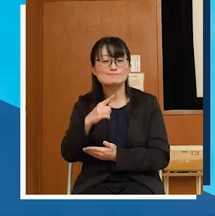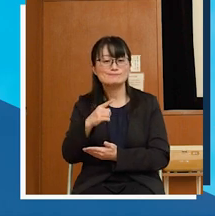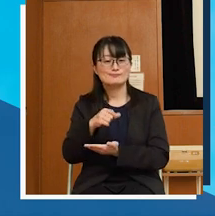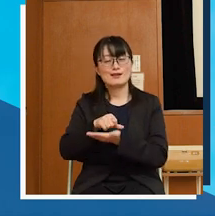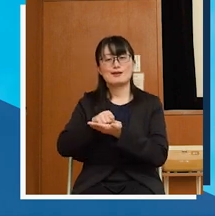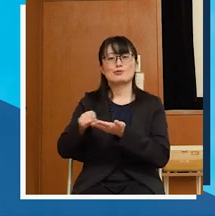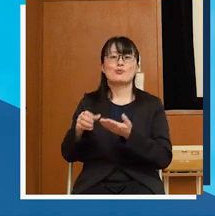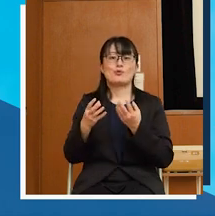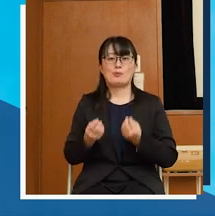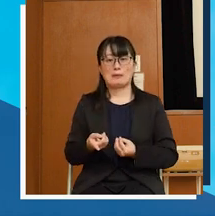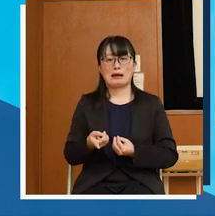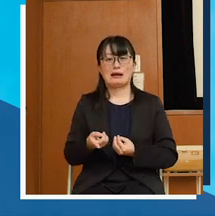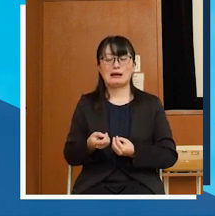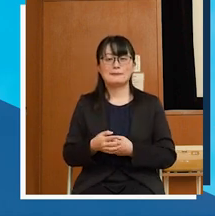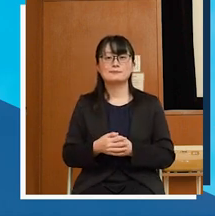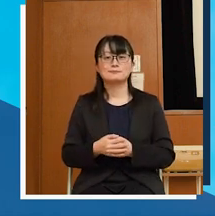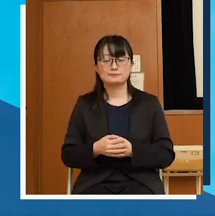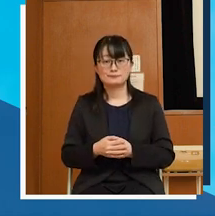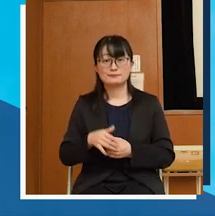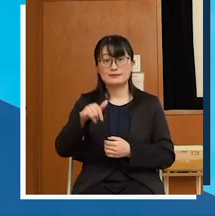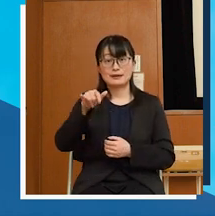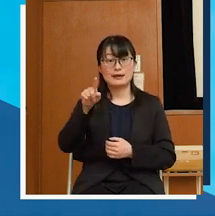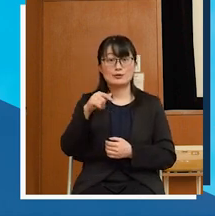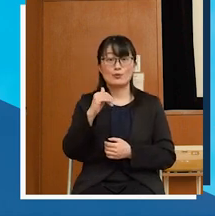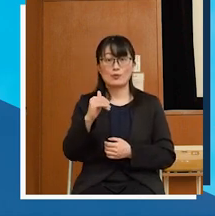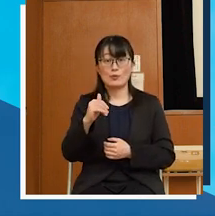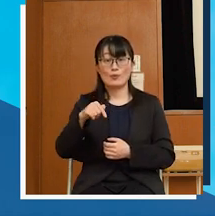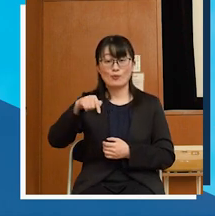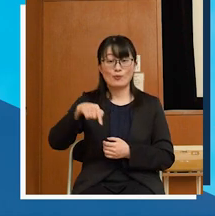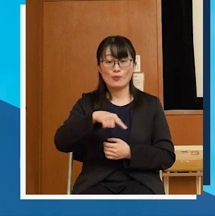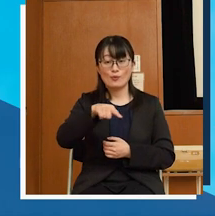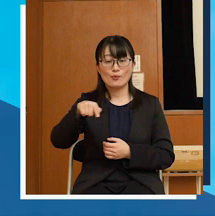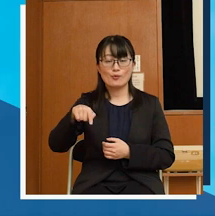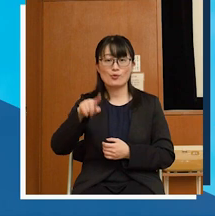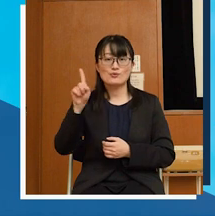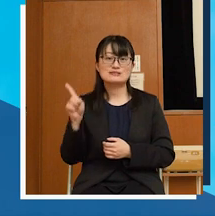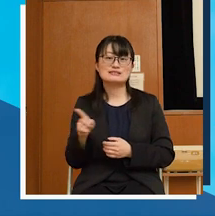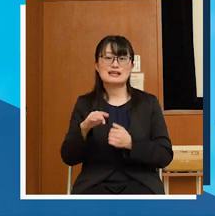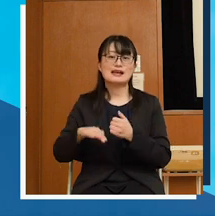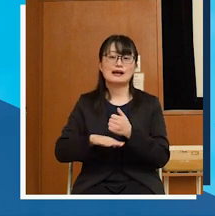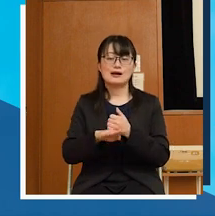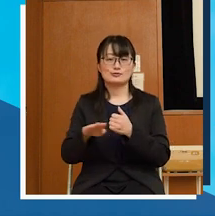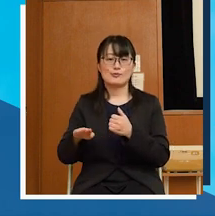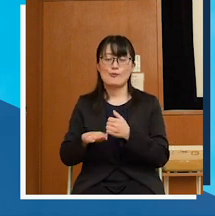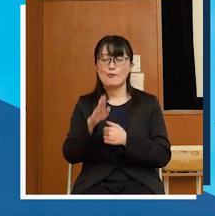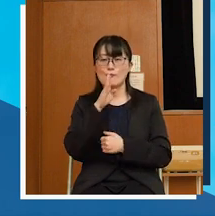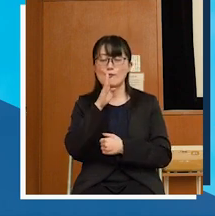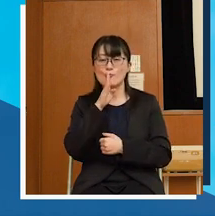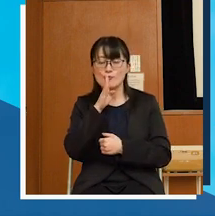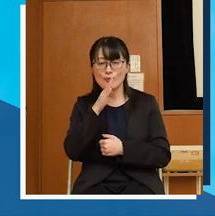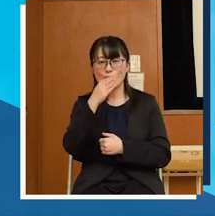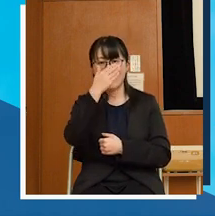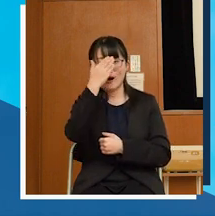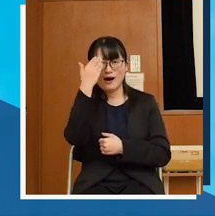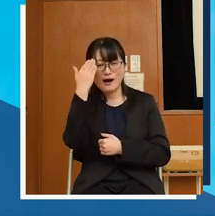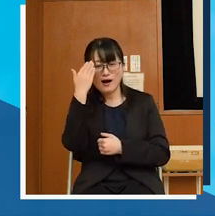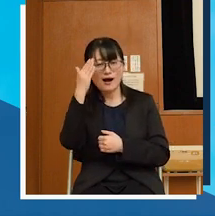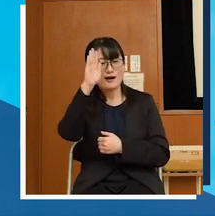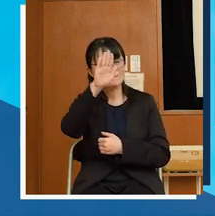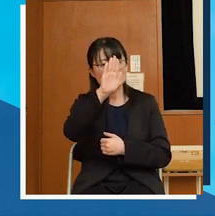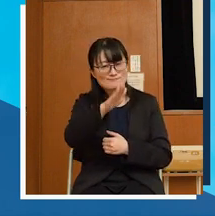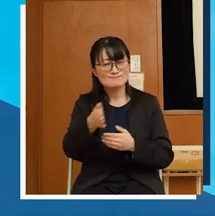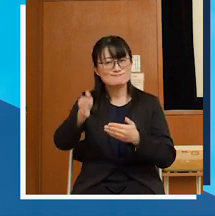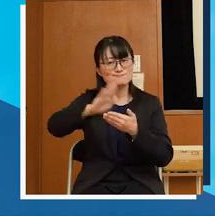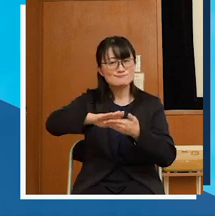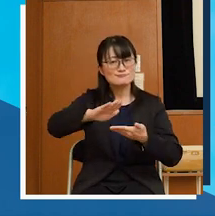をいたしましたこの辺のコ浦湾の自然環境は本来次世代に引き継いでいかなければならない私たちの掛け替え